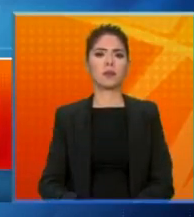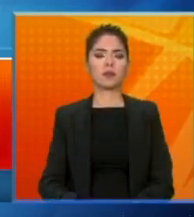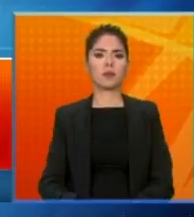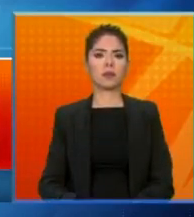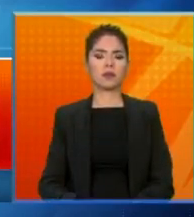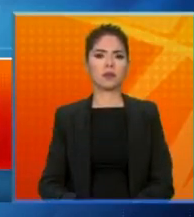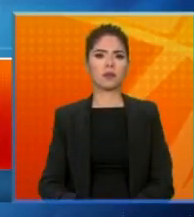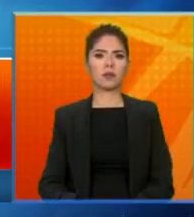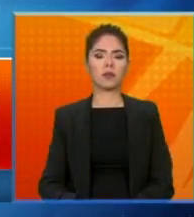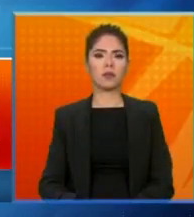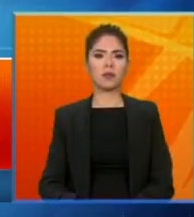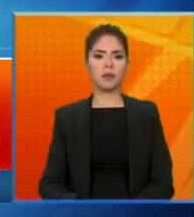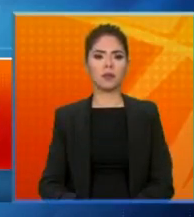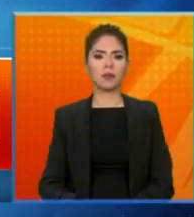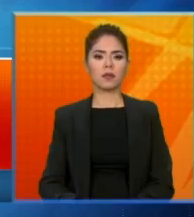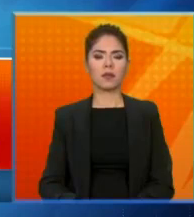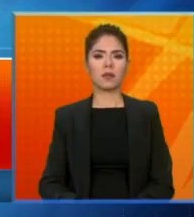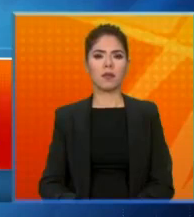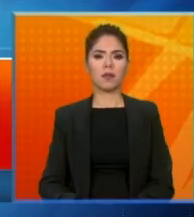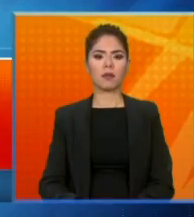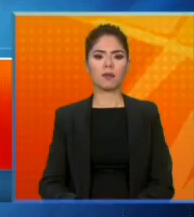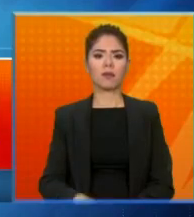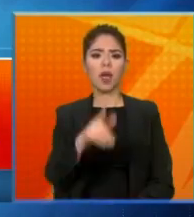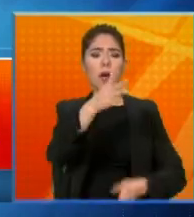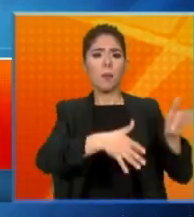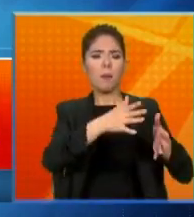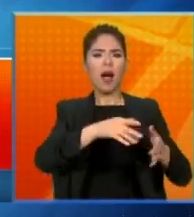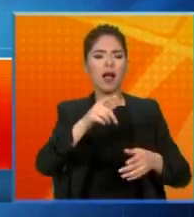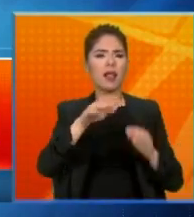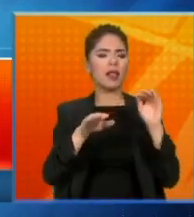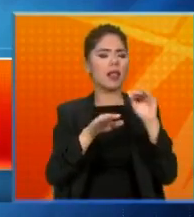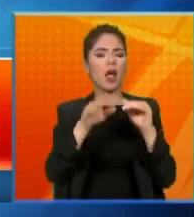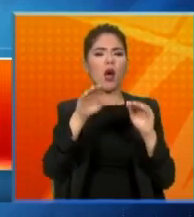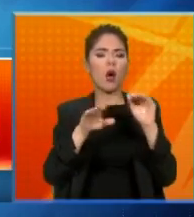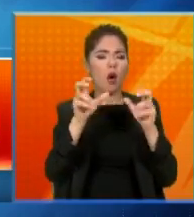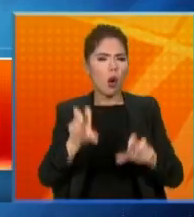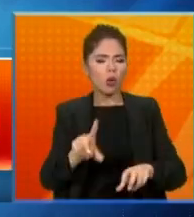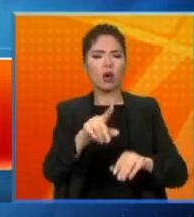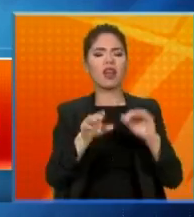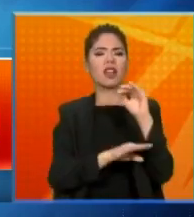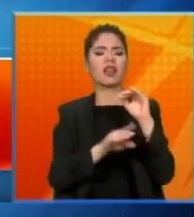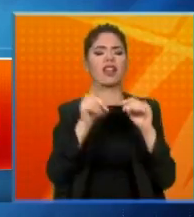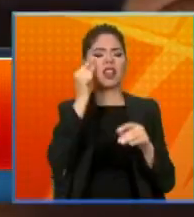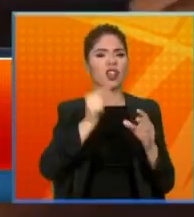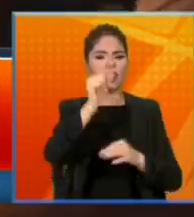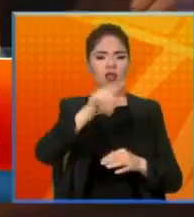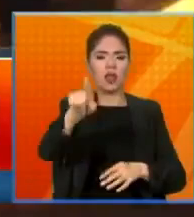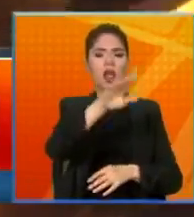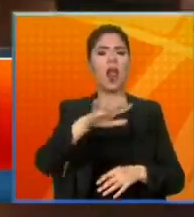kundakladı. Gecenin üçünde. Polisi ara, polisi. Mahalle sakinleri yanan araçları görünce şoku